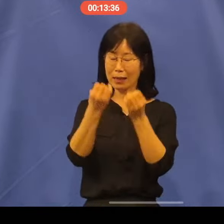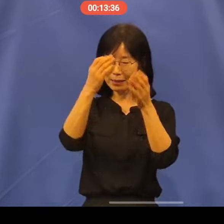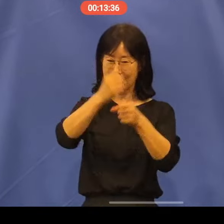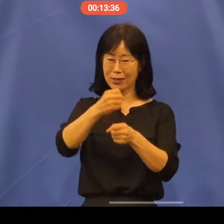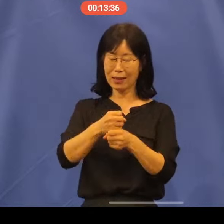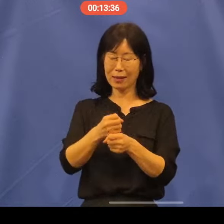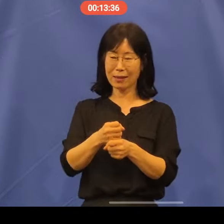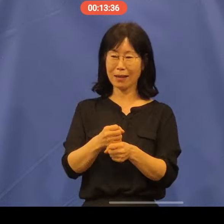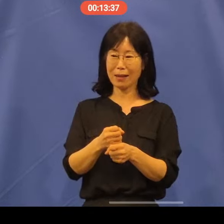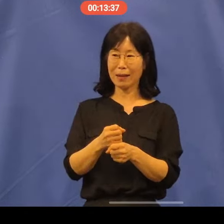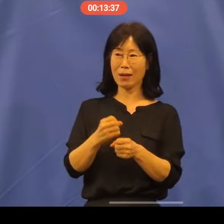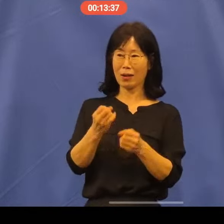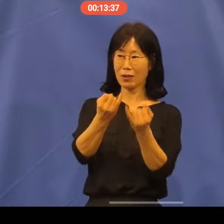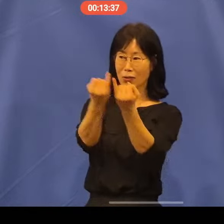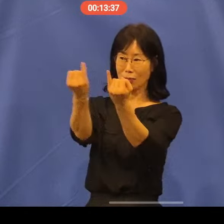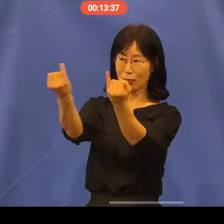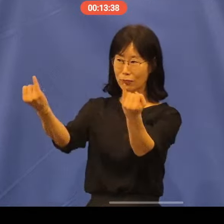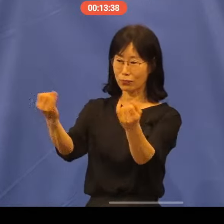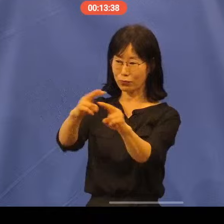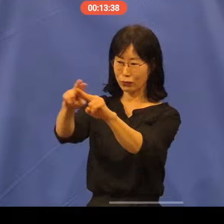그건 아니고요.